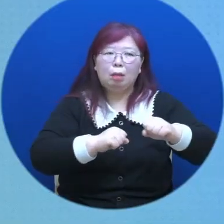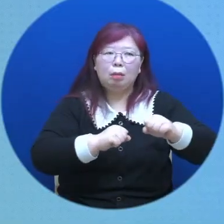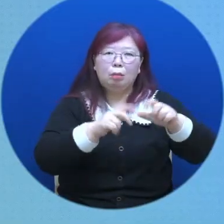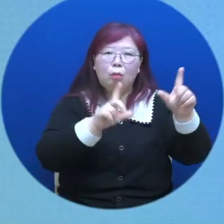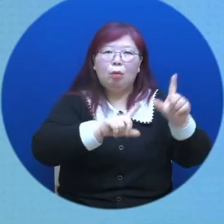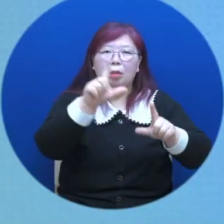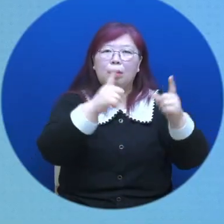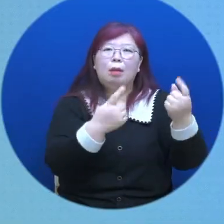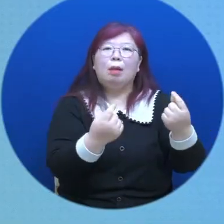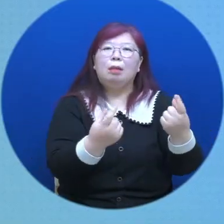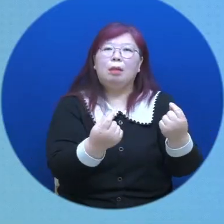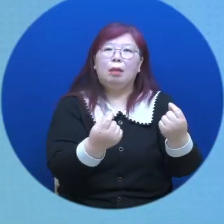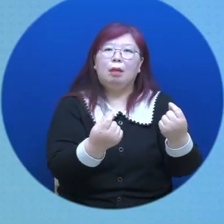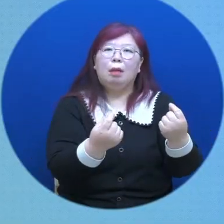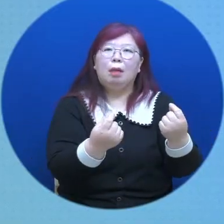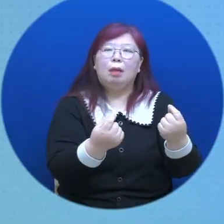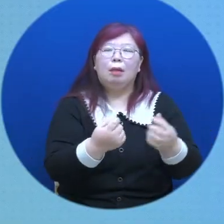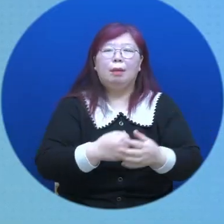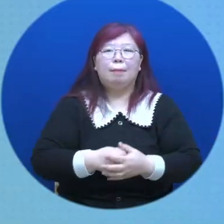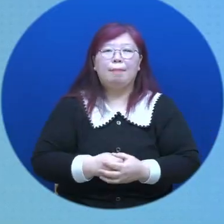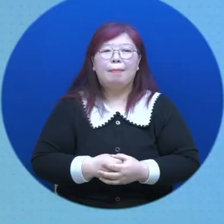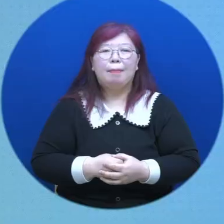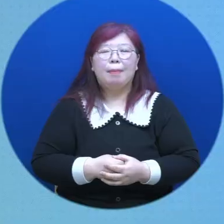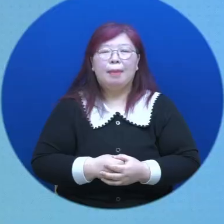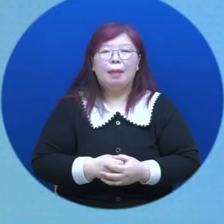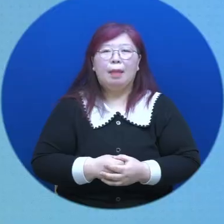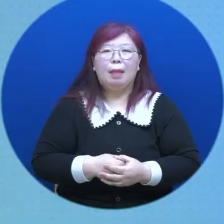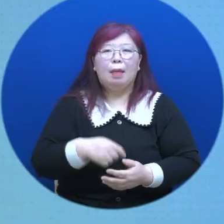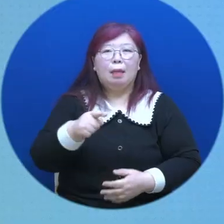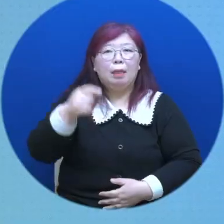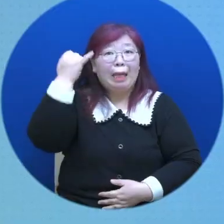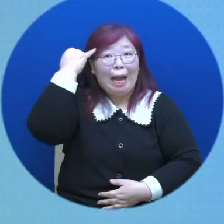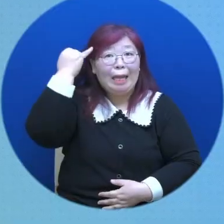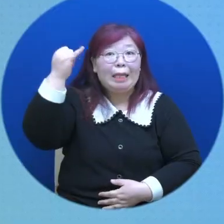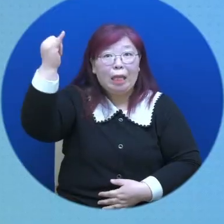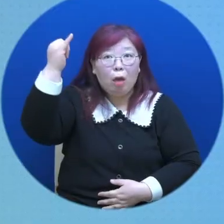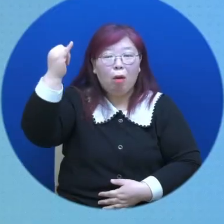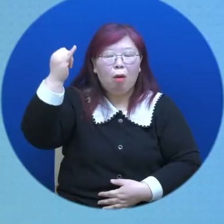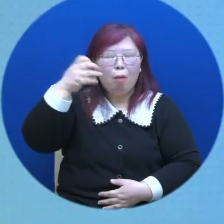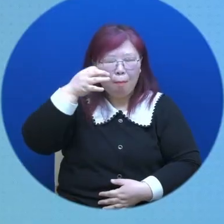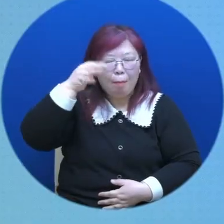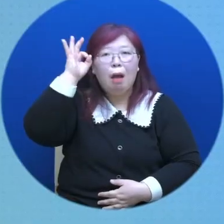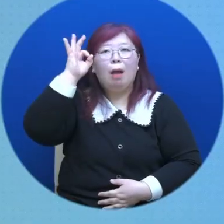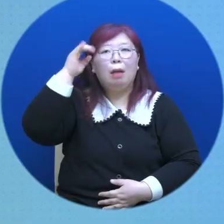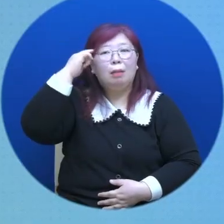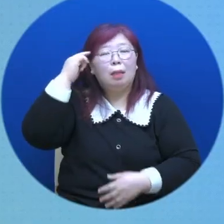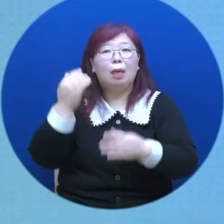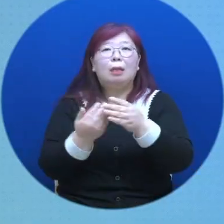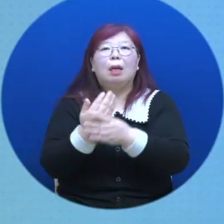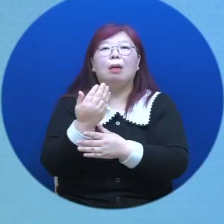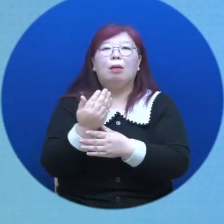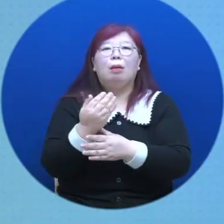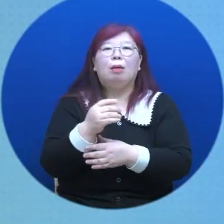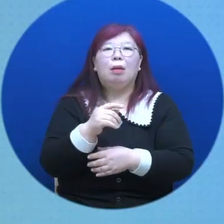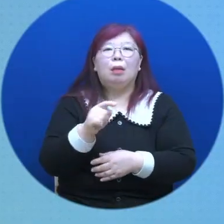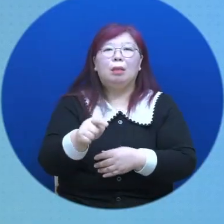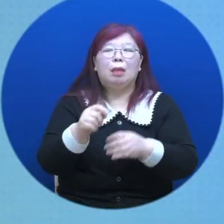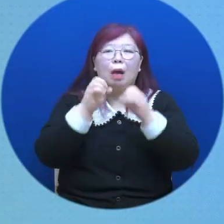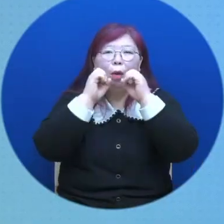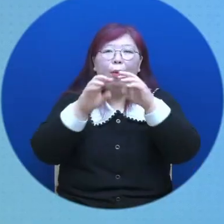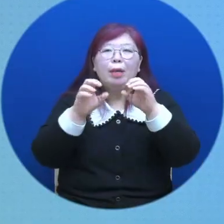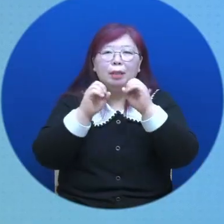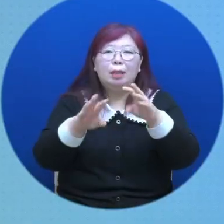드는 거예요. 여러분, 그 아이디어, 번개 같은 그 생각에 그가 외친